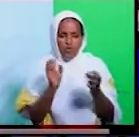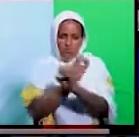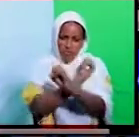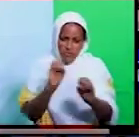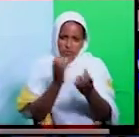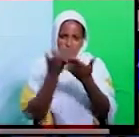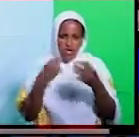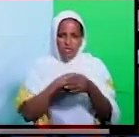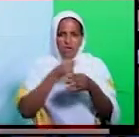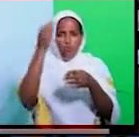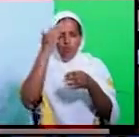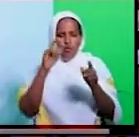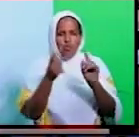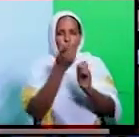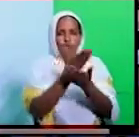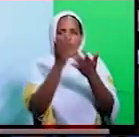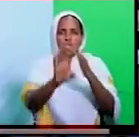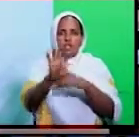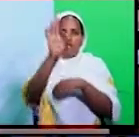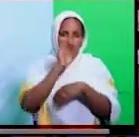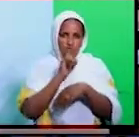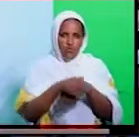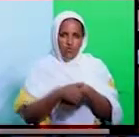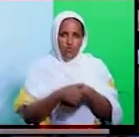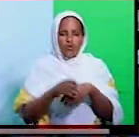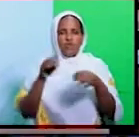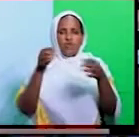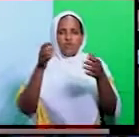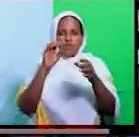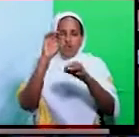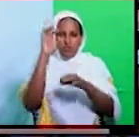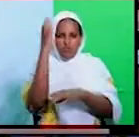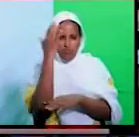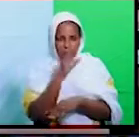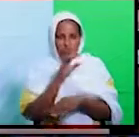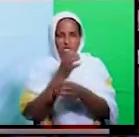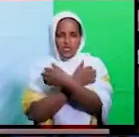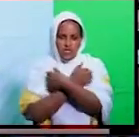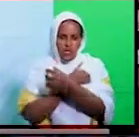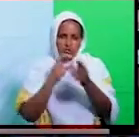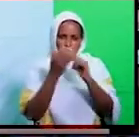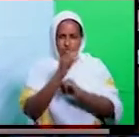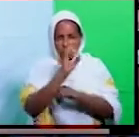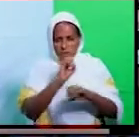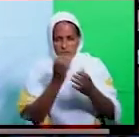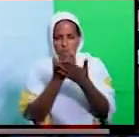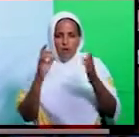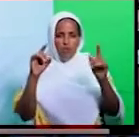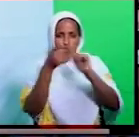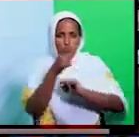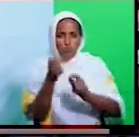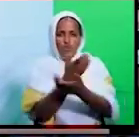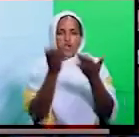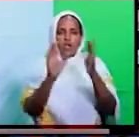ሰው ትምህርቱን የሚሰማው እጅግ በጣም የታወቀ ሰባኪ ሊቅ ምሁር ነበር እና በአንድ ወቅት ለሆነ ሐዋርያዊ ተልእኮ በባህር